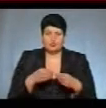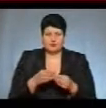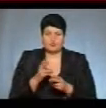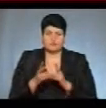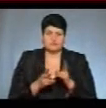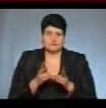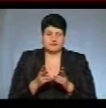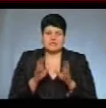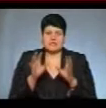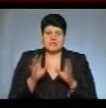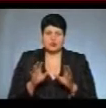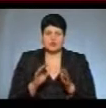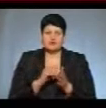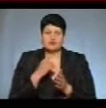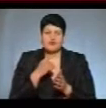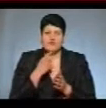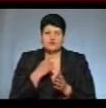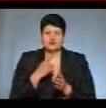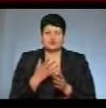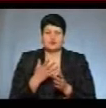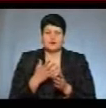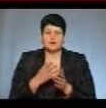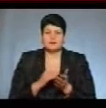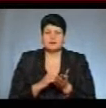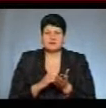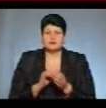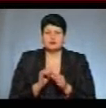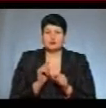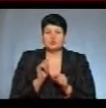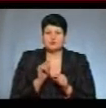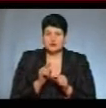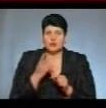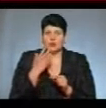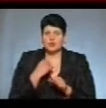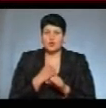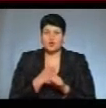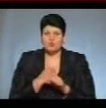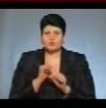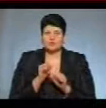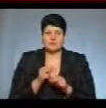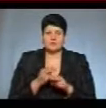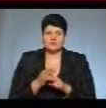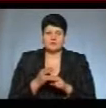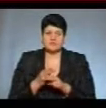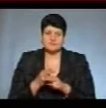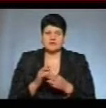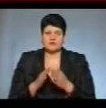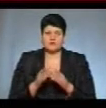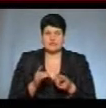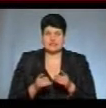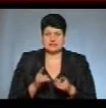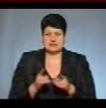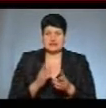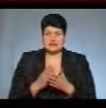скаргу. Законодавець каже, що відсторонити від посади можна тоді, коли роботою можна перешкодити встановленню істини.